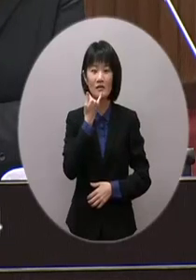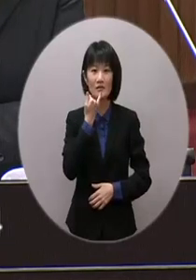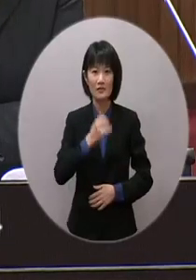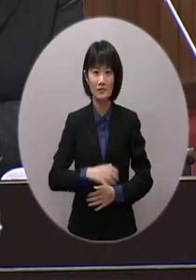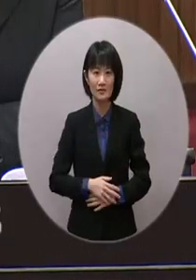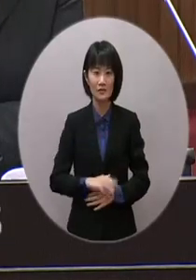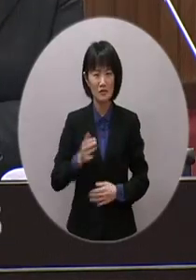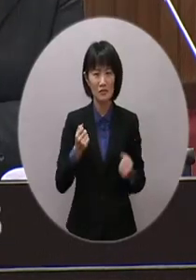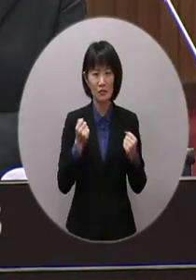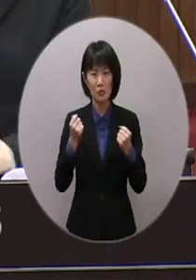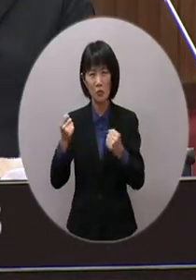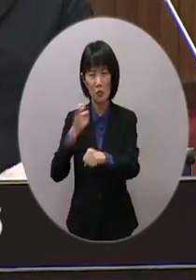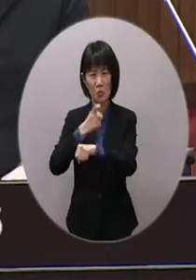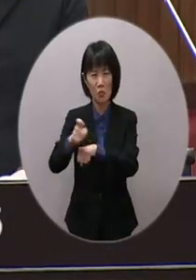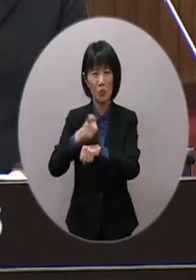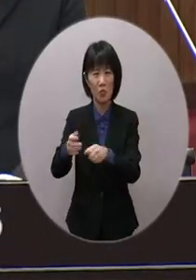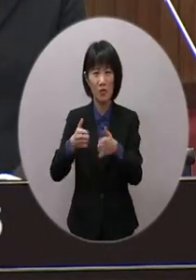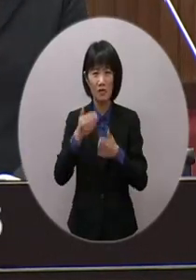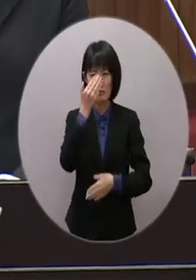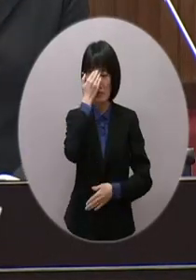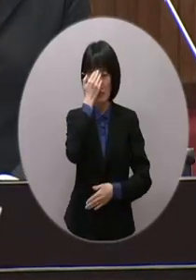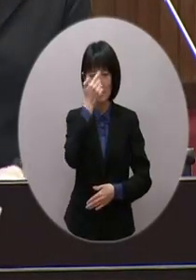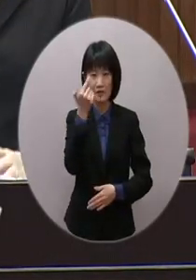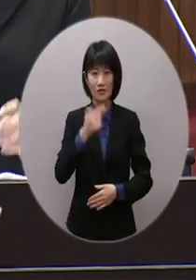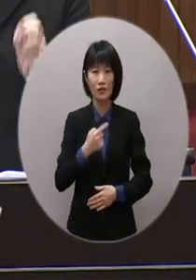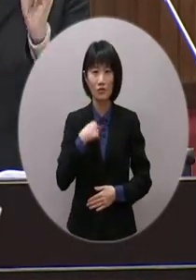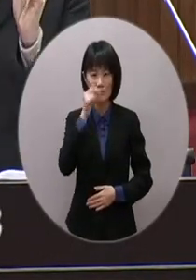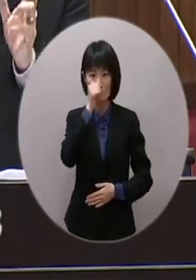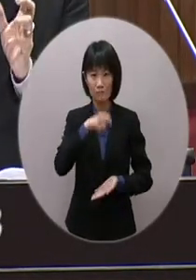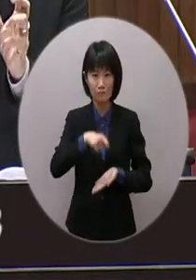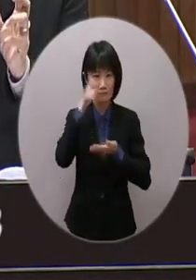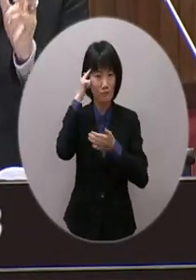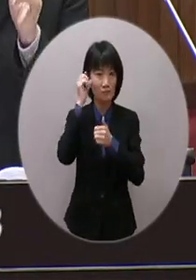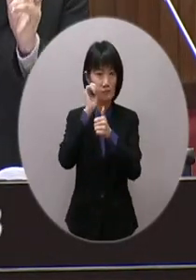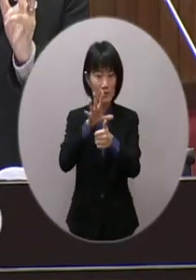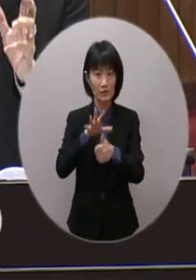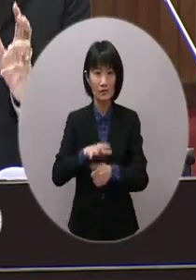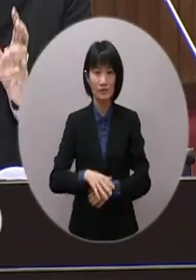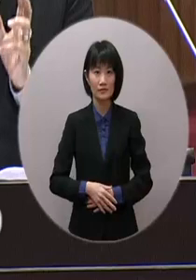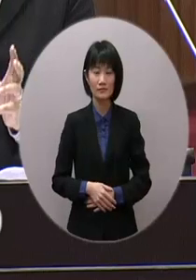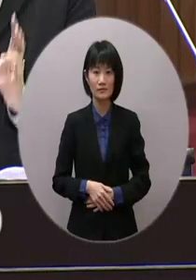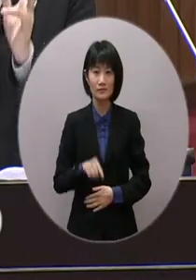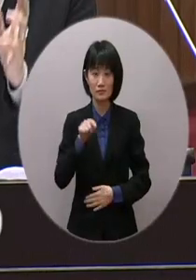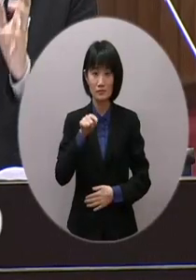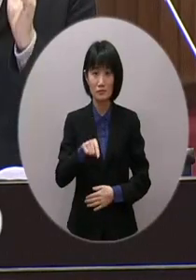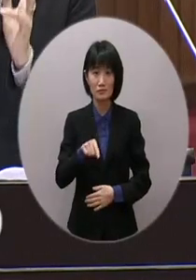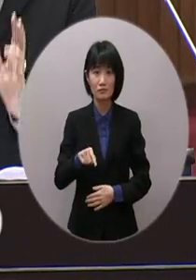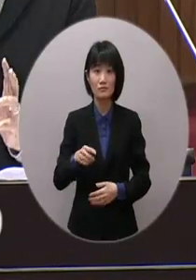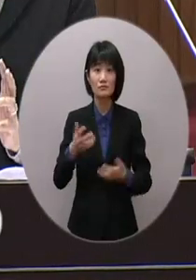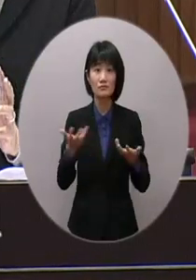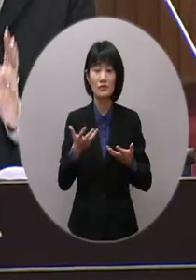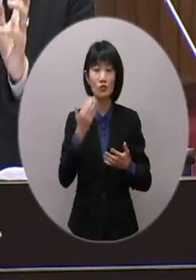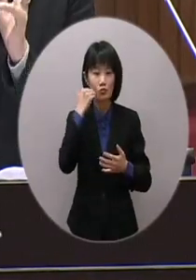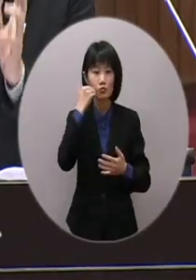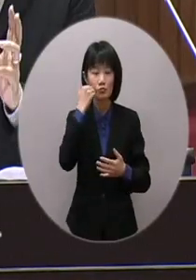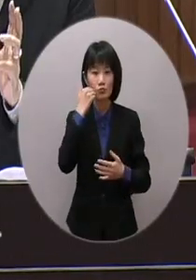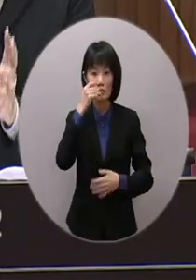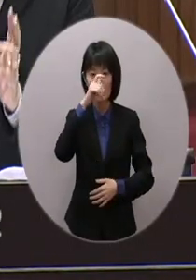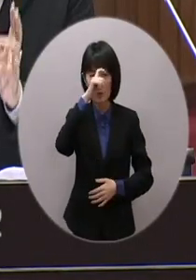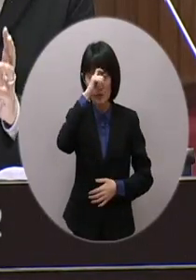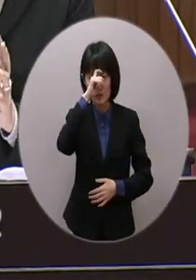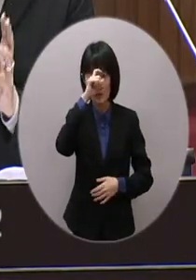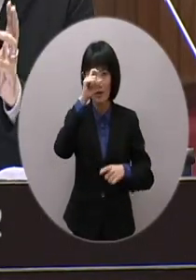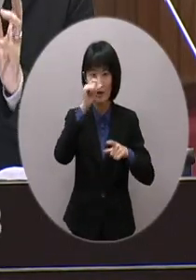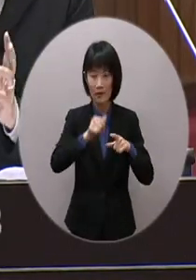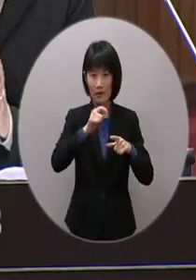一个方便性了哈。所以我这边再特别提出来，就是说，其实这个部分，如果我们要有个企业的一个新